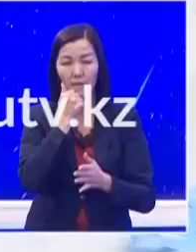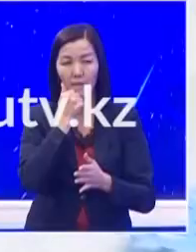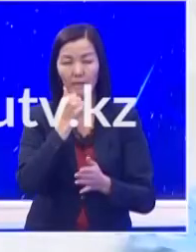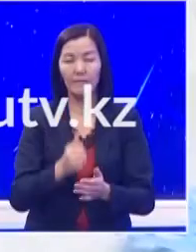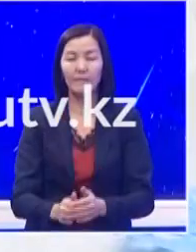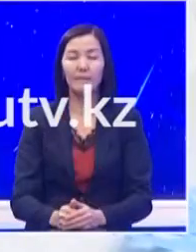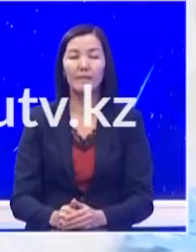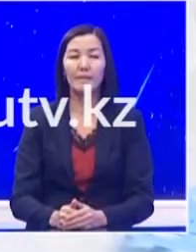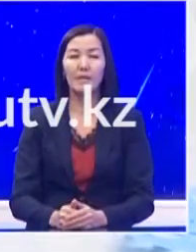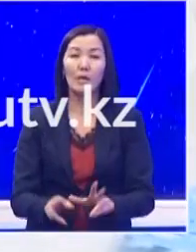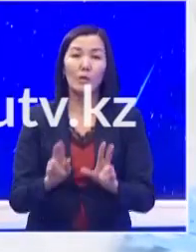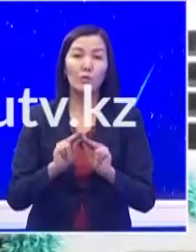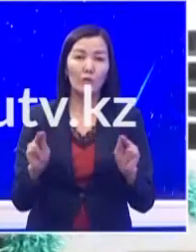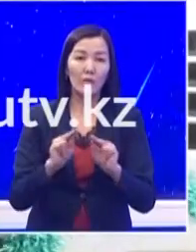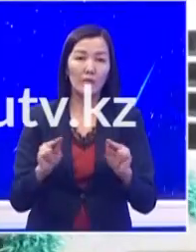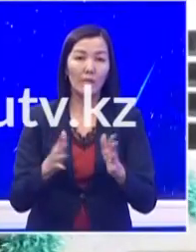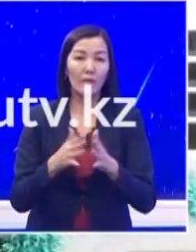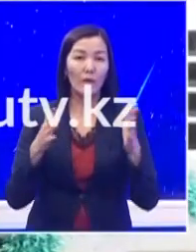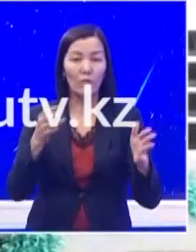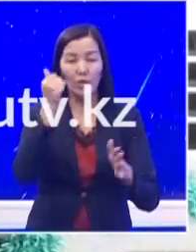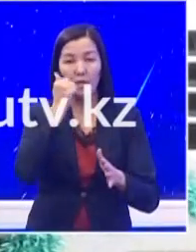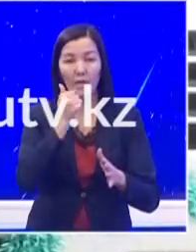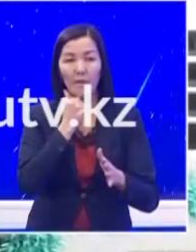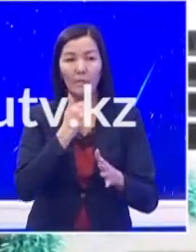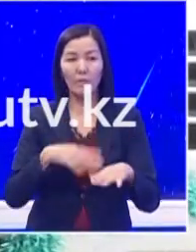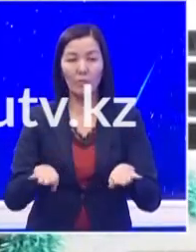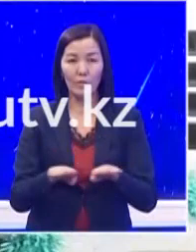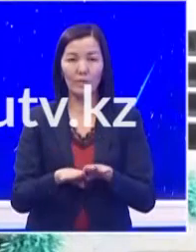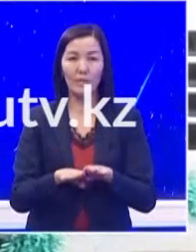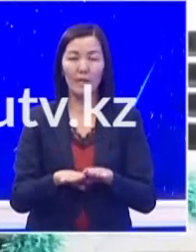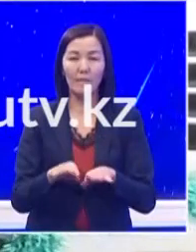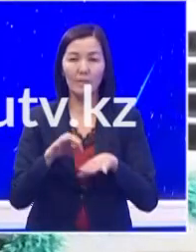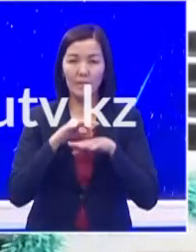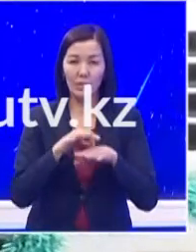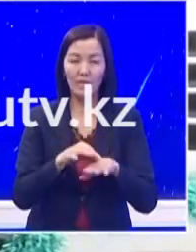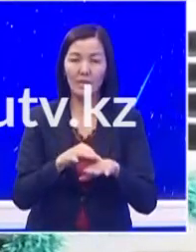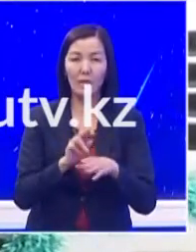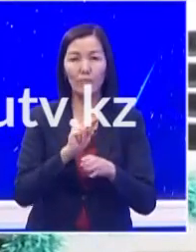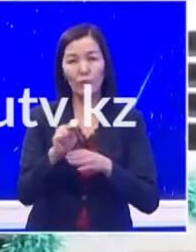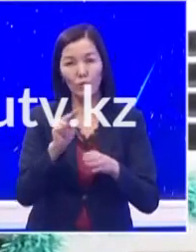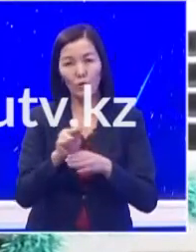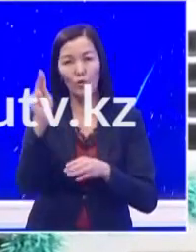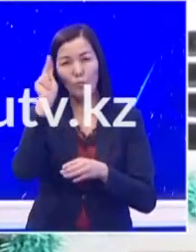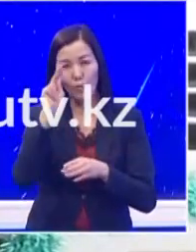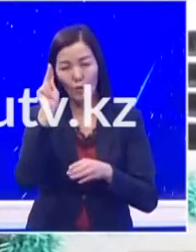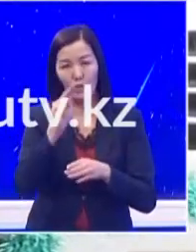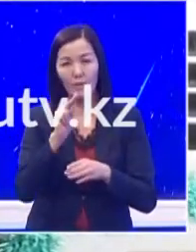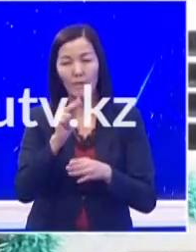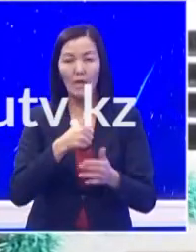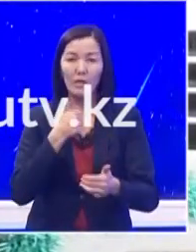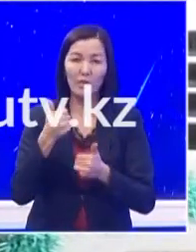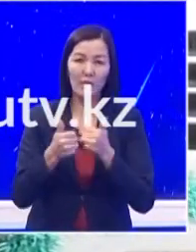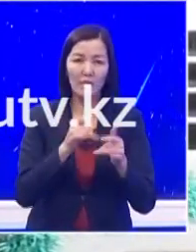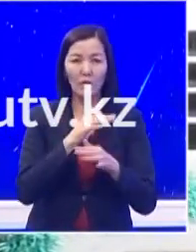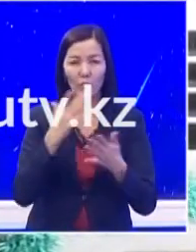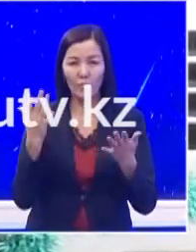рахмет айтамыз. Ұстаздарымызға да шексіз рахмет айтамыз. Осындай бізді жетелеп келе жатқандарына. Ұстаздарымыз болмаса осындай жарыстағы